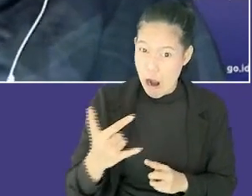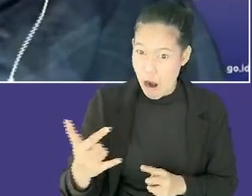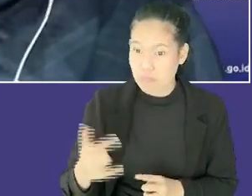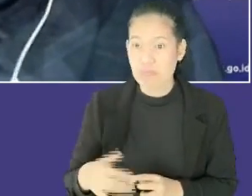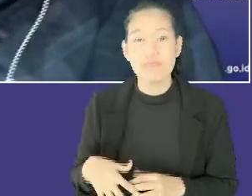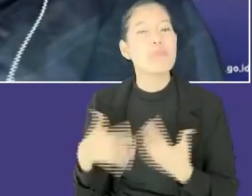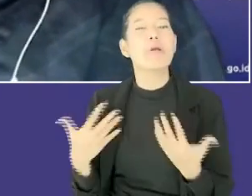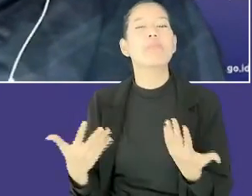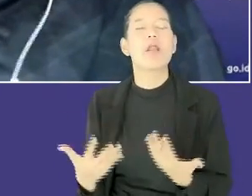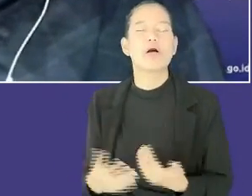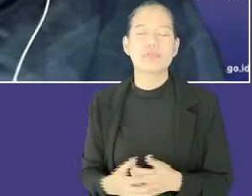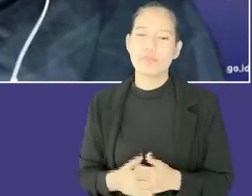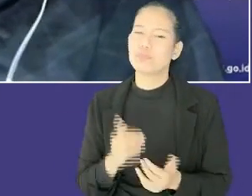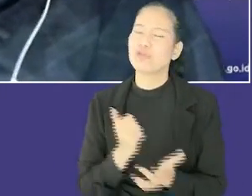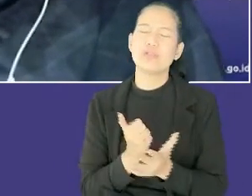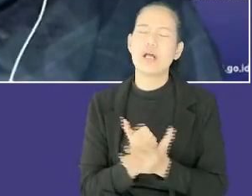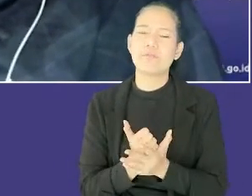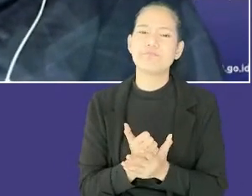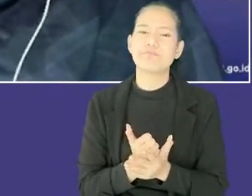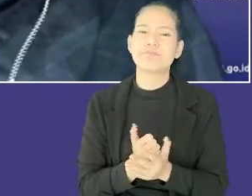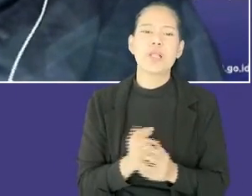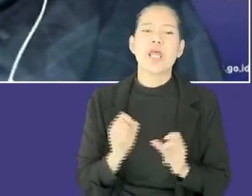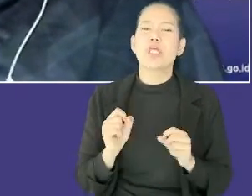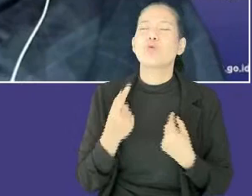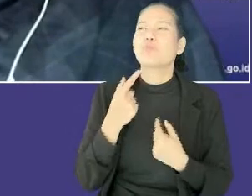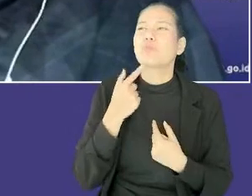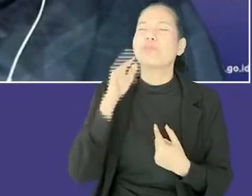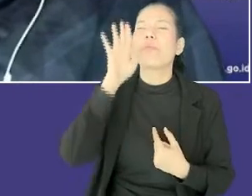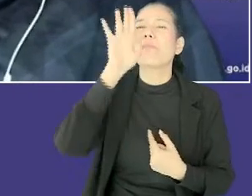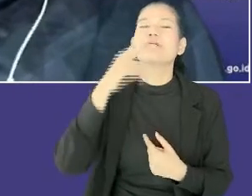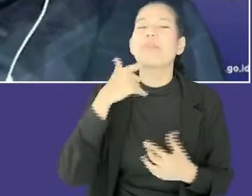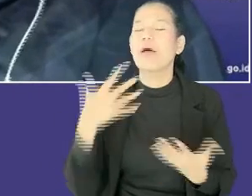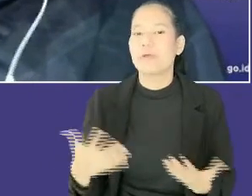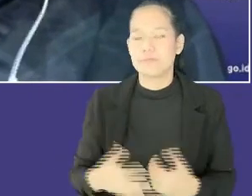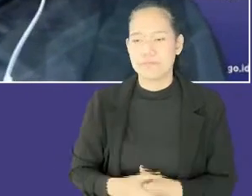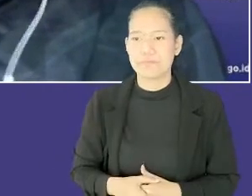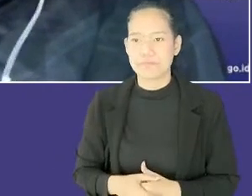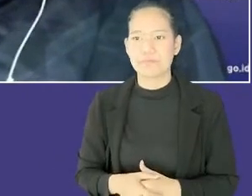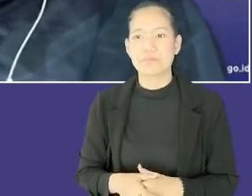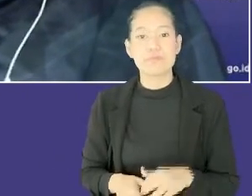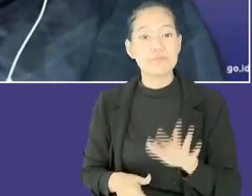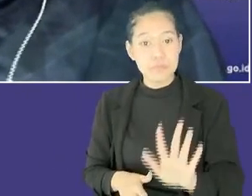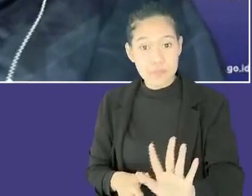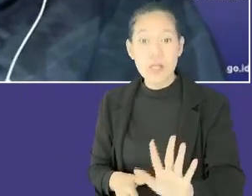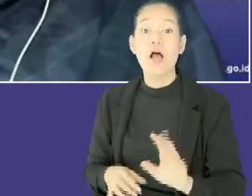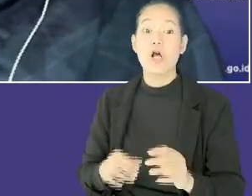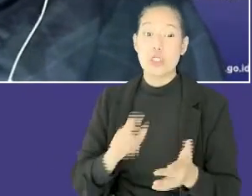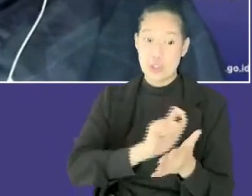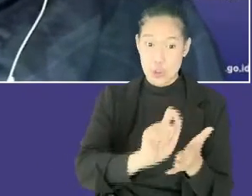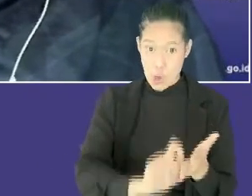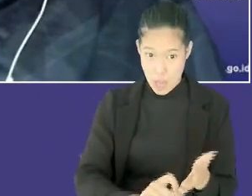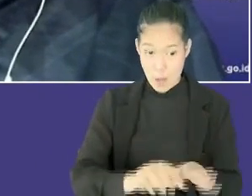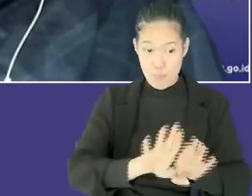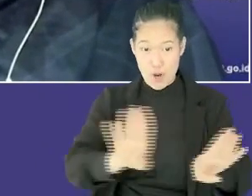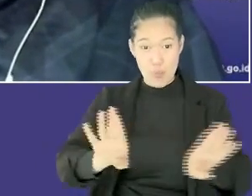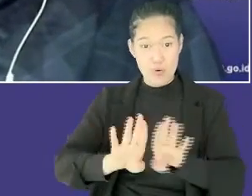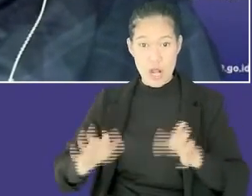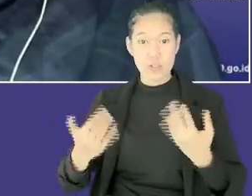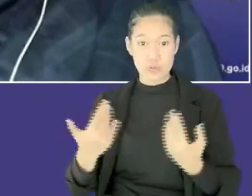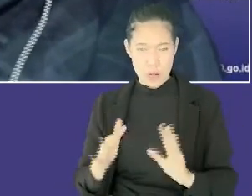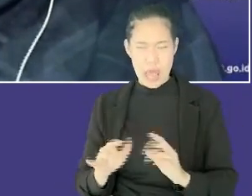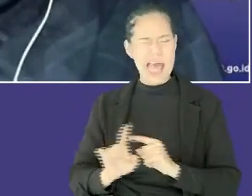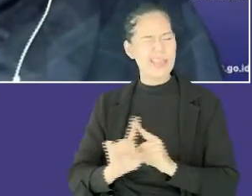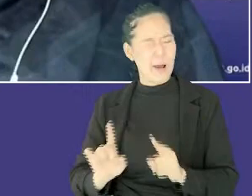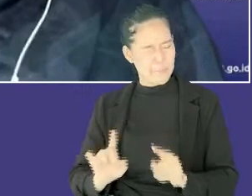kemana-mana begitu atau bagaimana sih sebetulnya kehidupan ke depan ini ia akan seperti apa walaupun sekolah sudah mulai buka ya